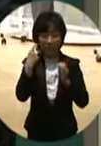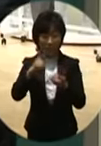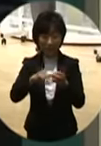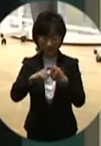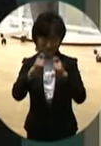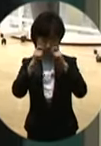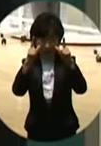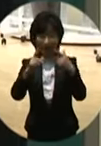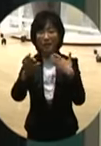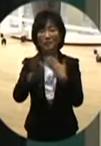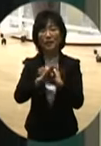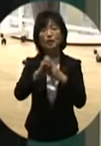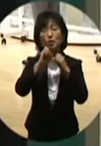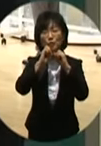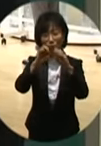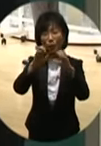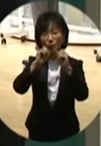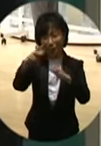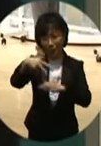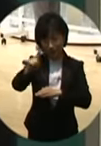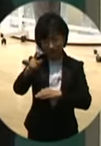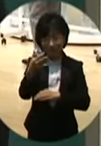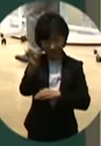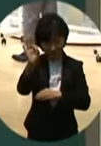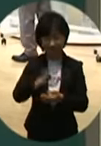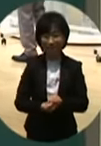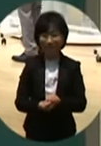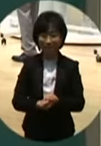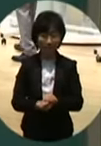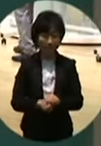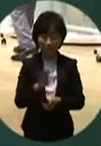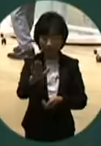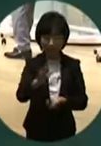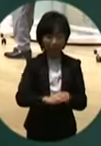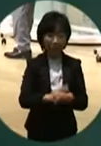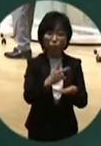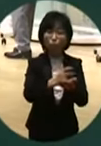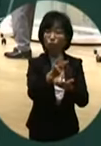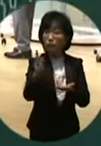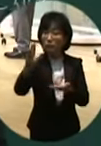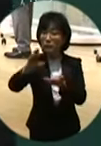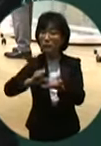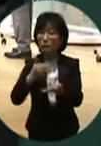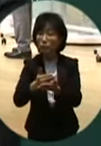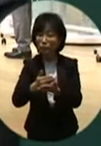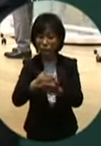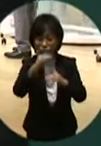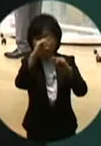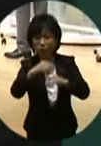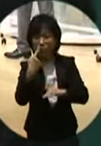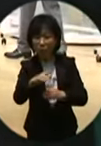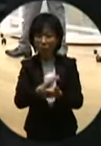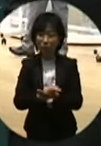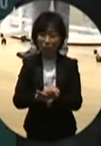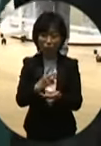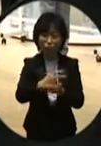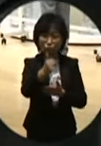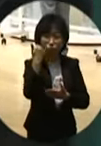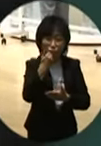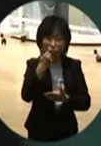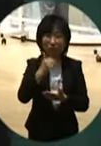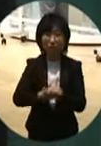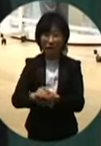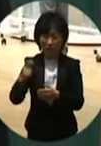towards this. That is an evangelist. 주는 그리스도시요 이 말은 이 문제를 완전히 해결하신 그분이시요 살아계신